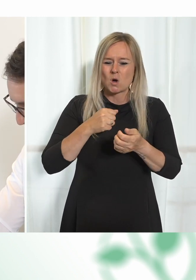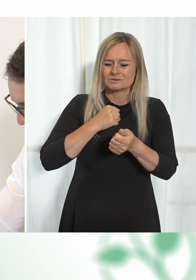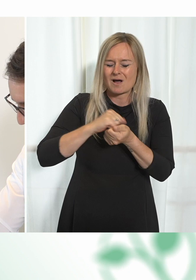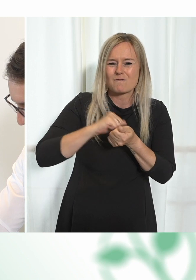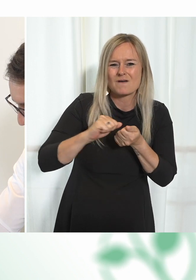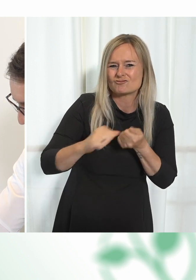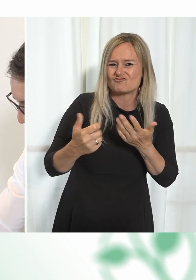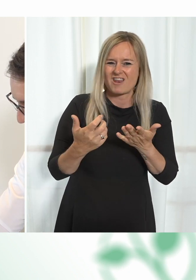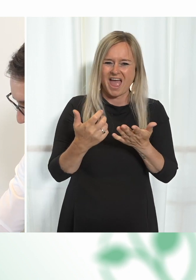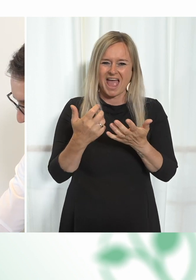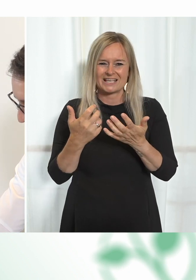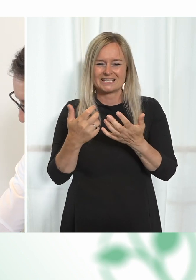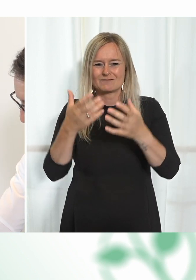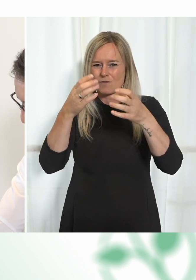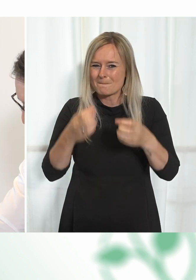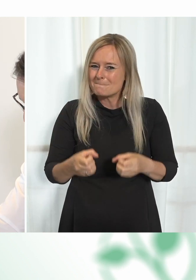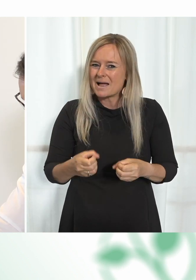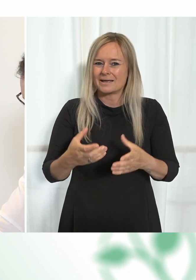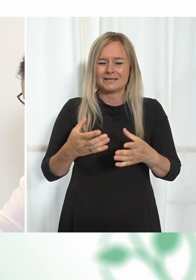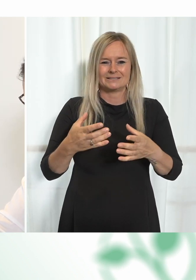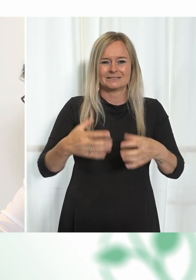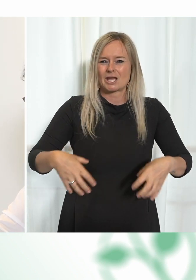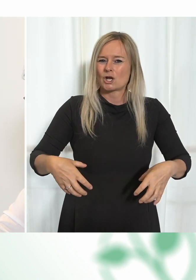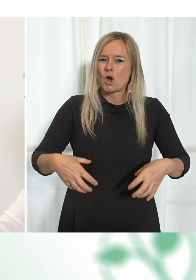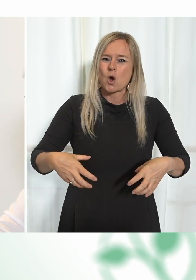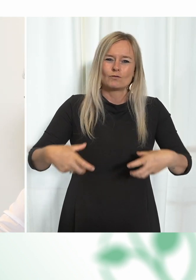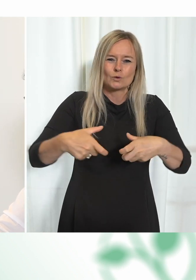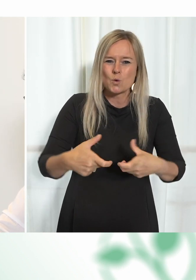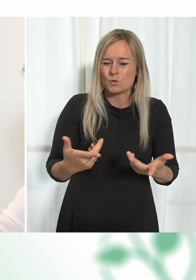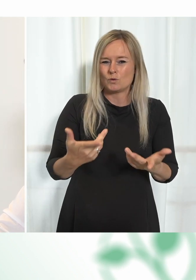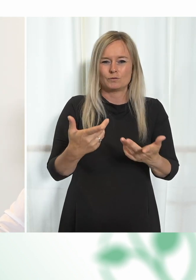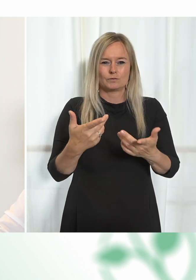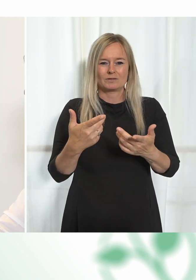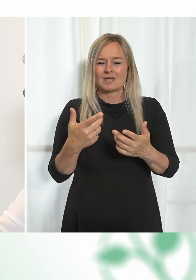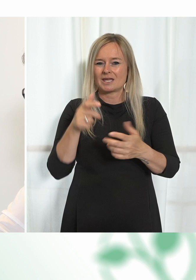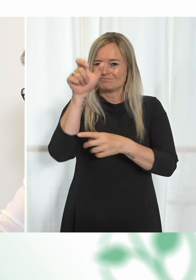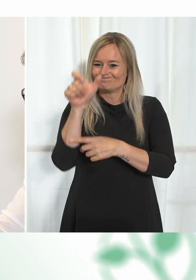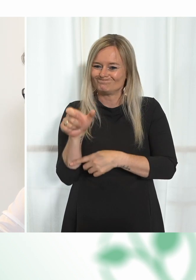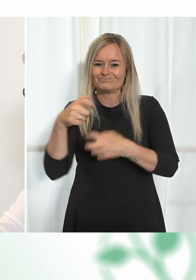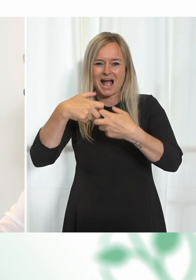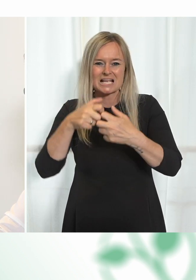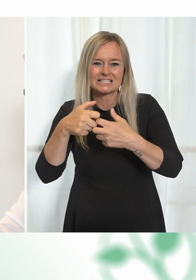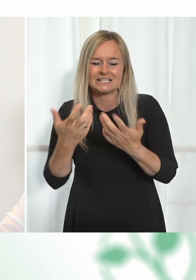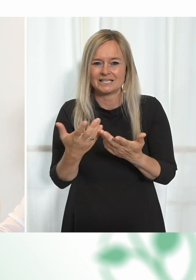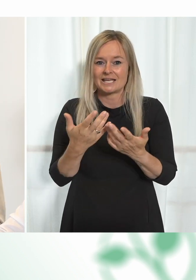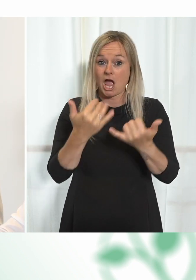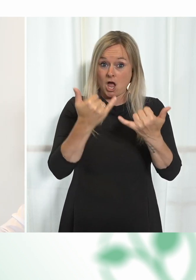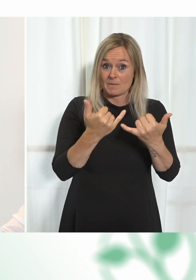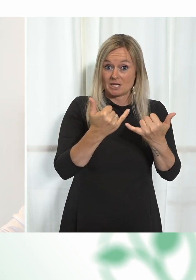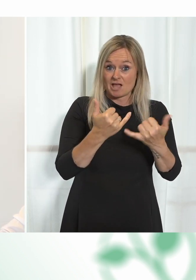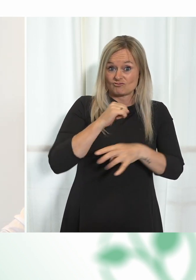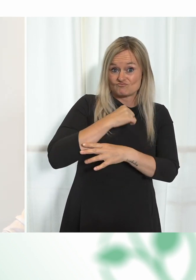von der Hüften, von den Knie angefangen. Ich bin jetzt mit meiner Beeinträchtigung schneller und besser als je